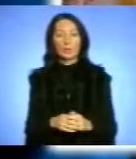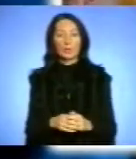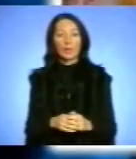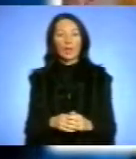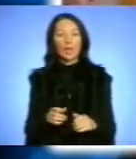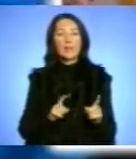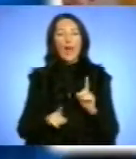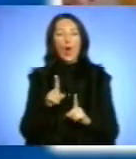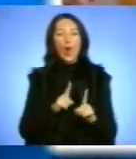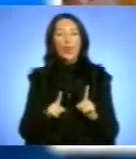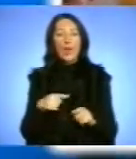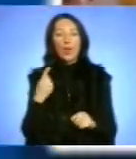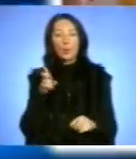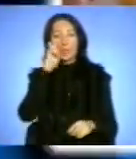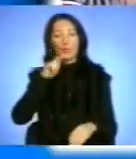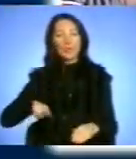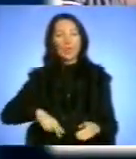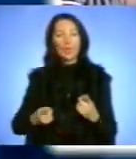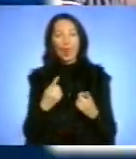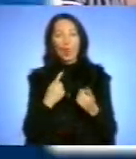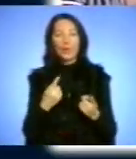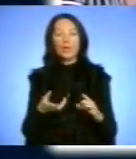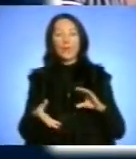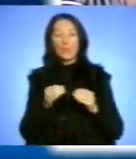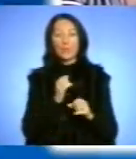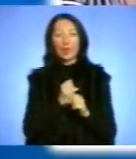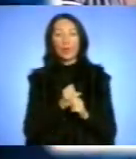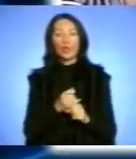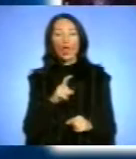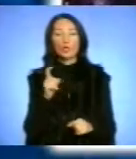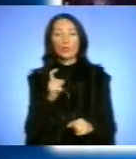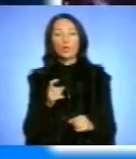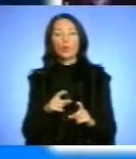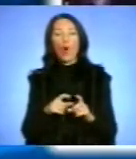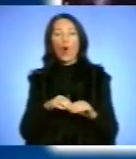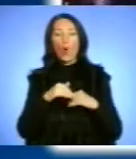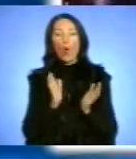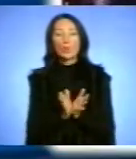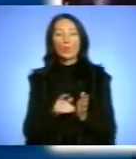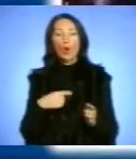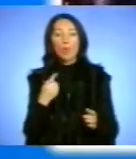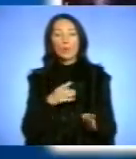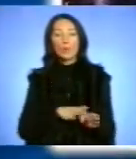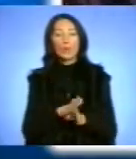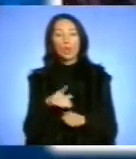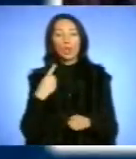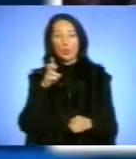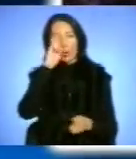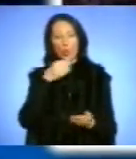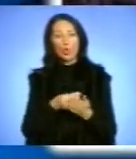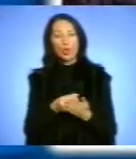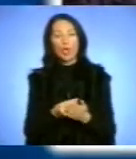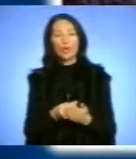На колегії облдержадміністрації обговорили підсумки роботи господарського комплексу області та виконання обласного бюджету за 9